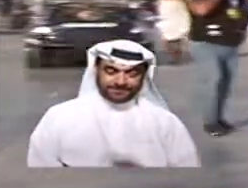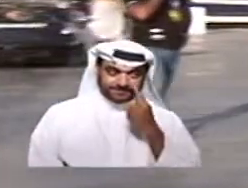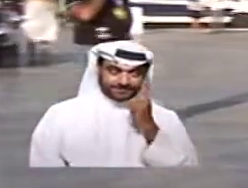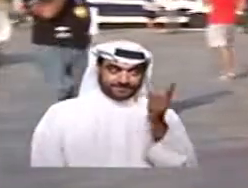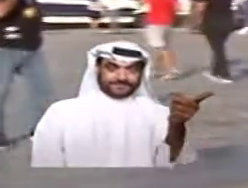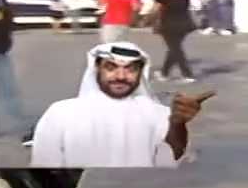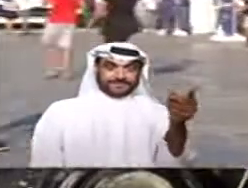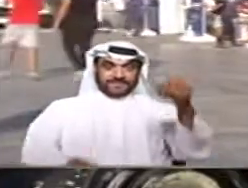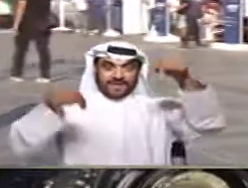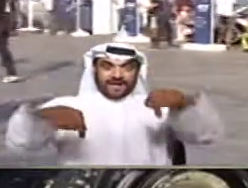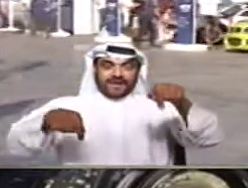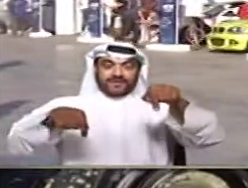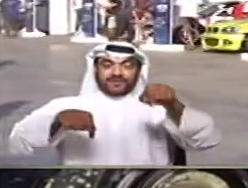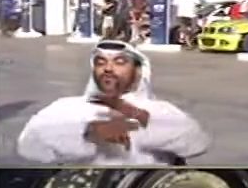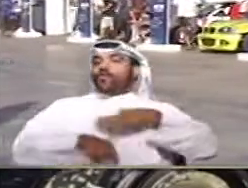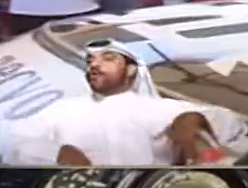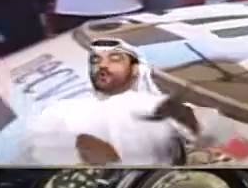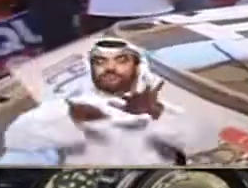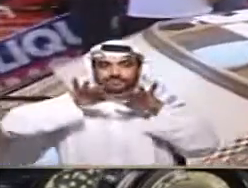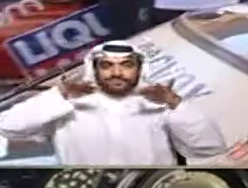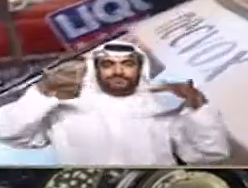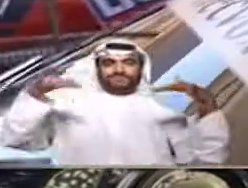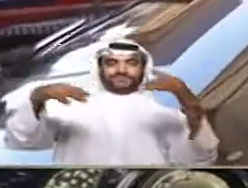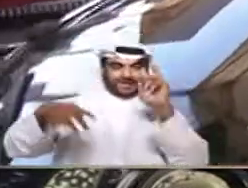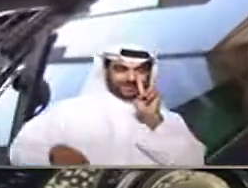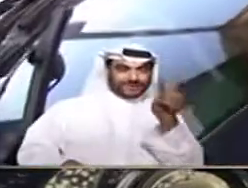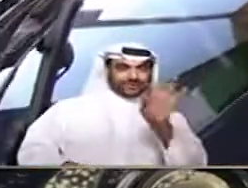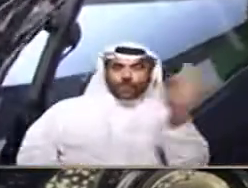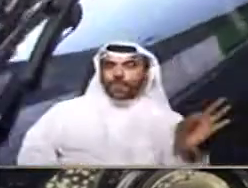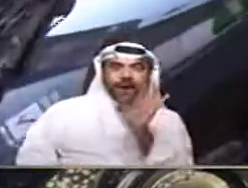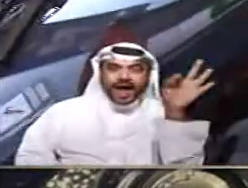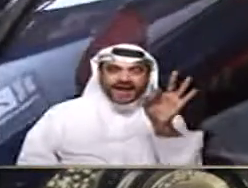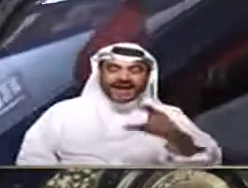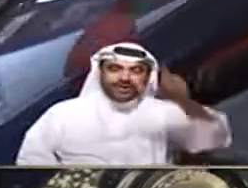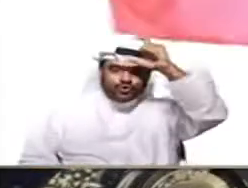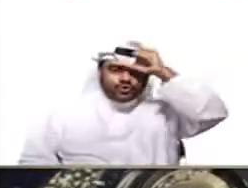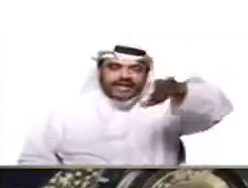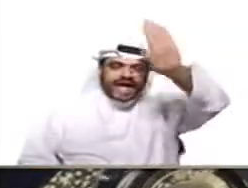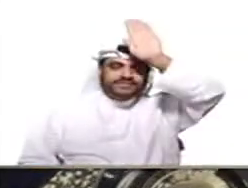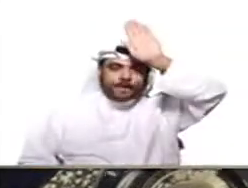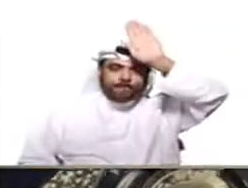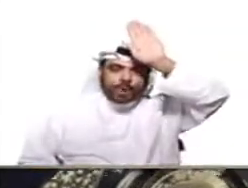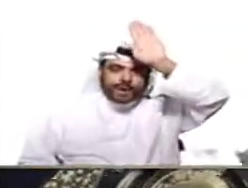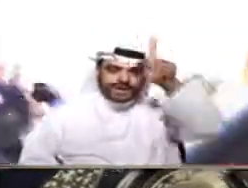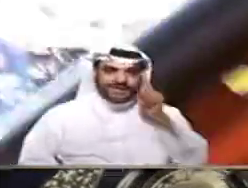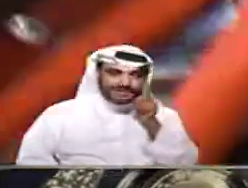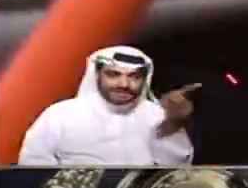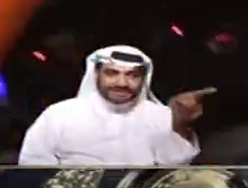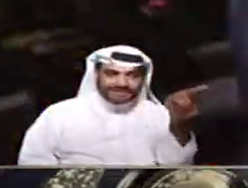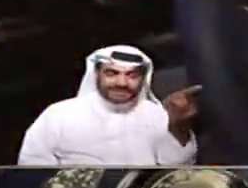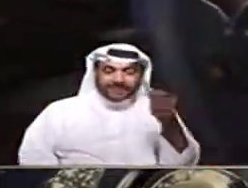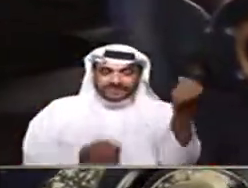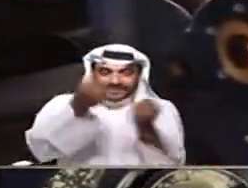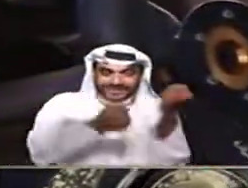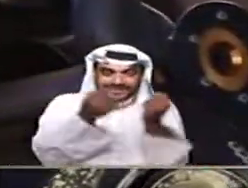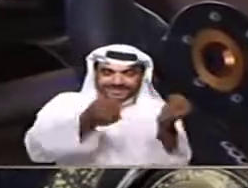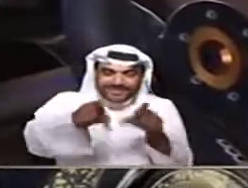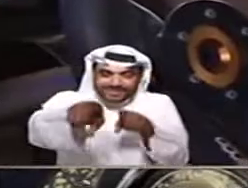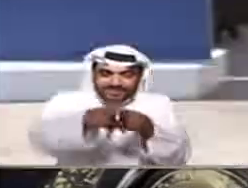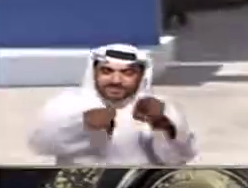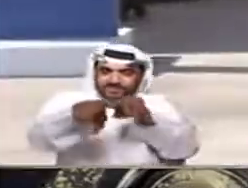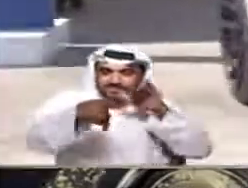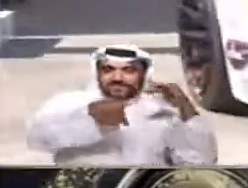اتجهت الأنظار الرياضية إلى ساحة ملتبة في إسطنبول مع بدء الاستعدادات لنهائيات ريد بول كارد بارك دريفت التي